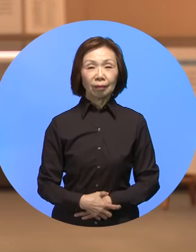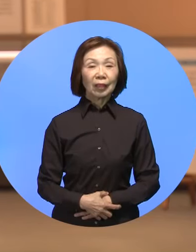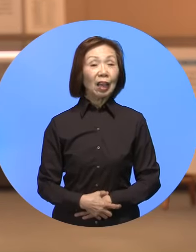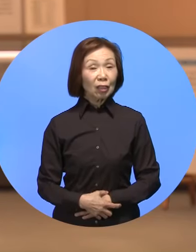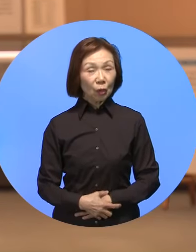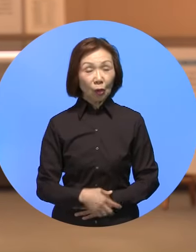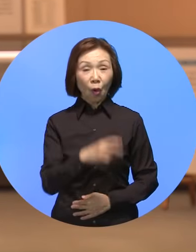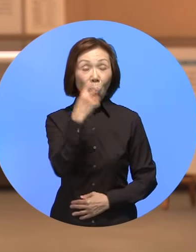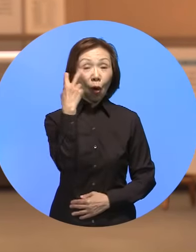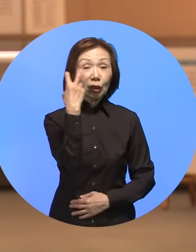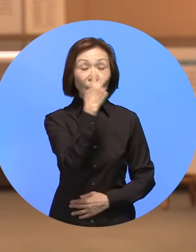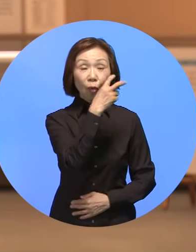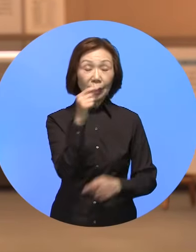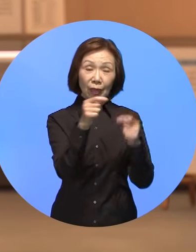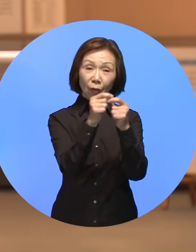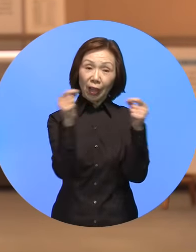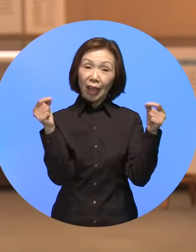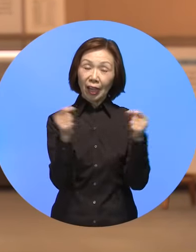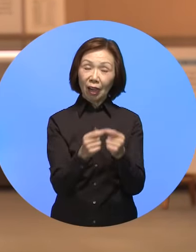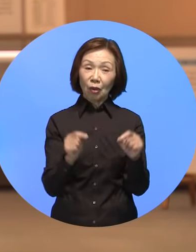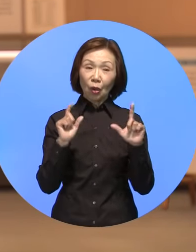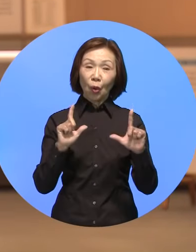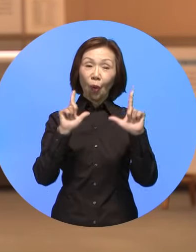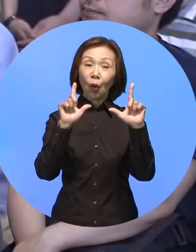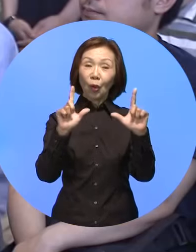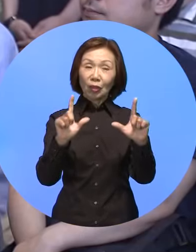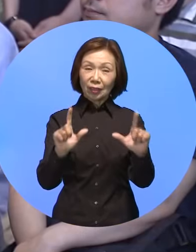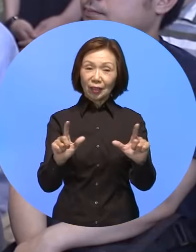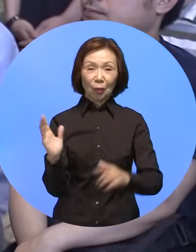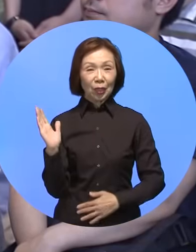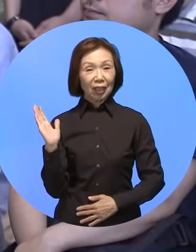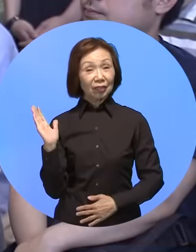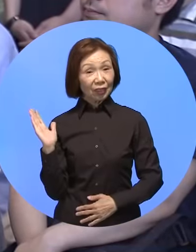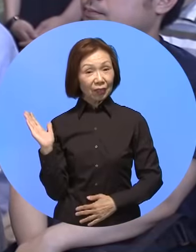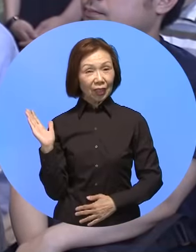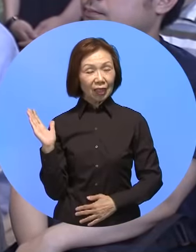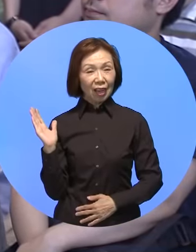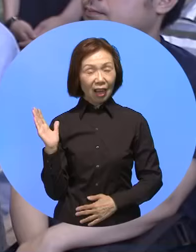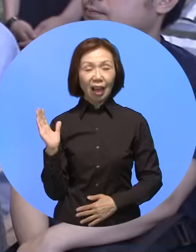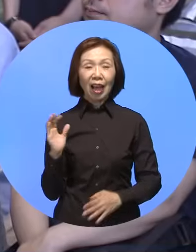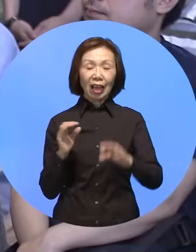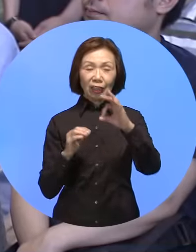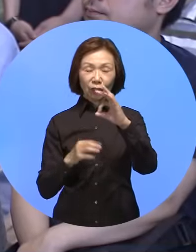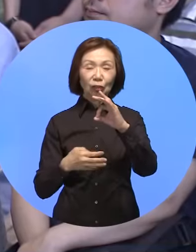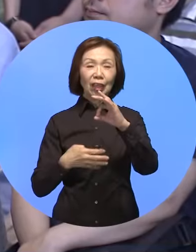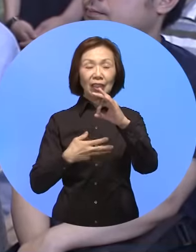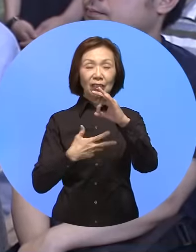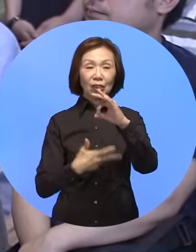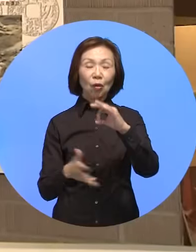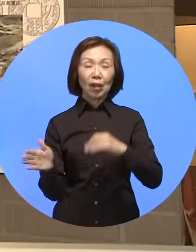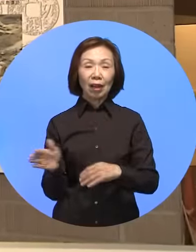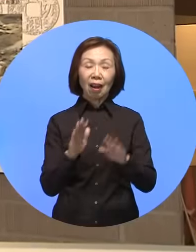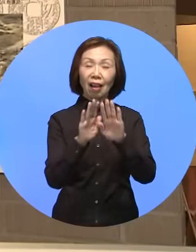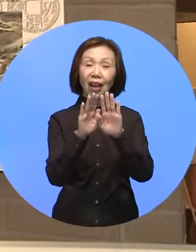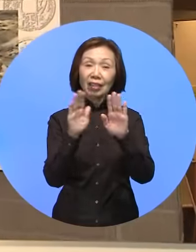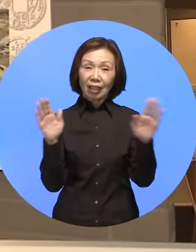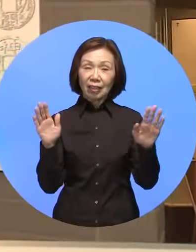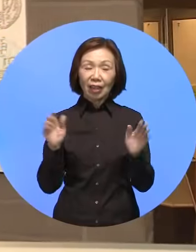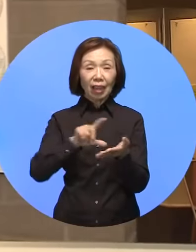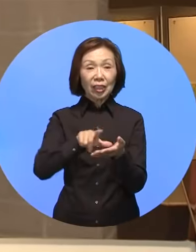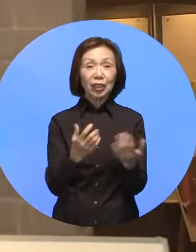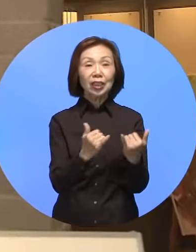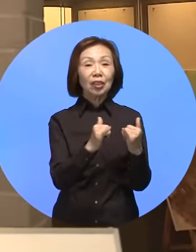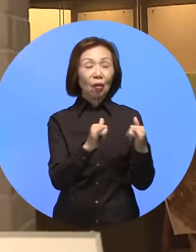その発掘調査の成果をいち早く観てもらうための特別展が10月8日から開催され地元の人や